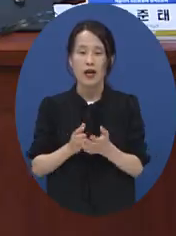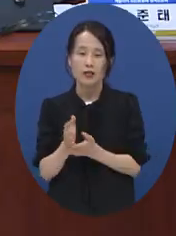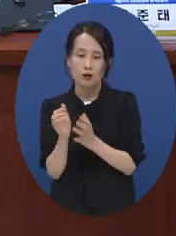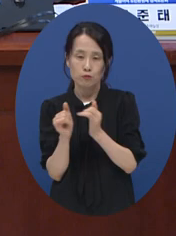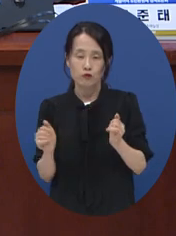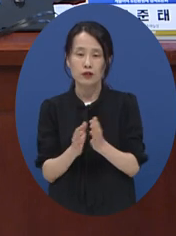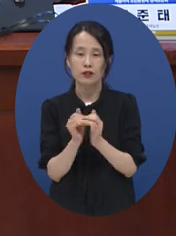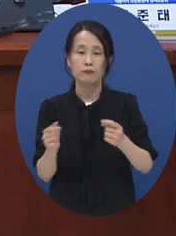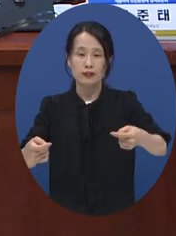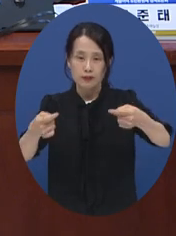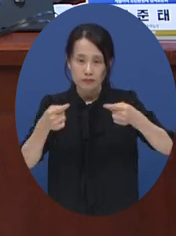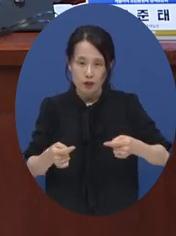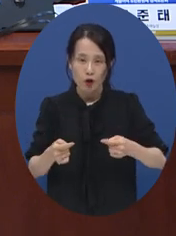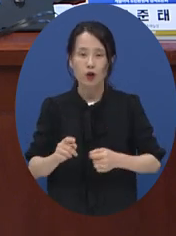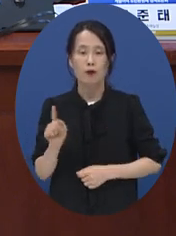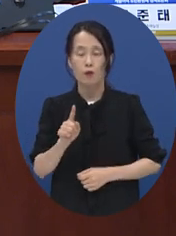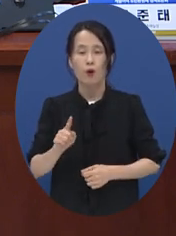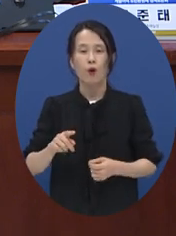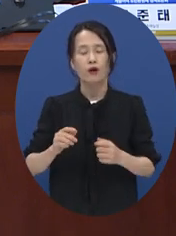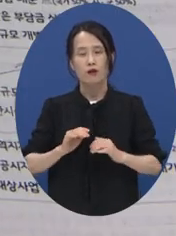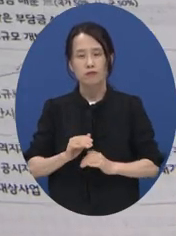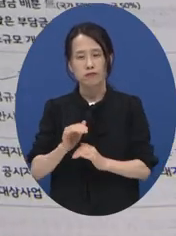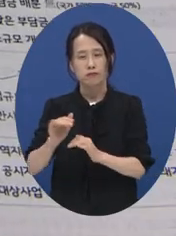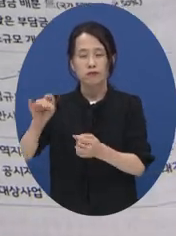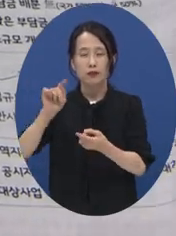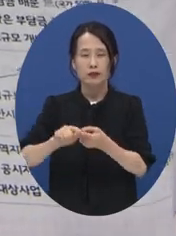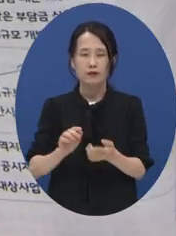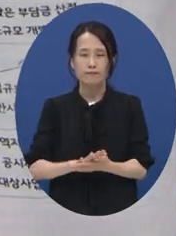시민연대 등이 개발이익 도민 환원제 추진 과제